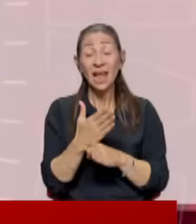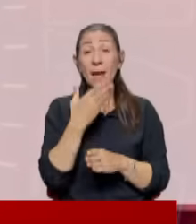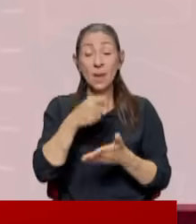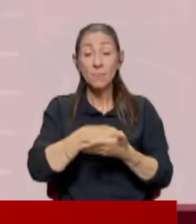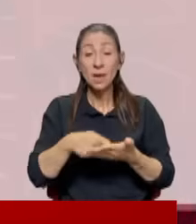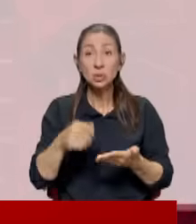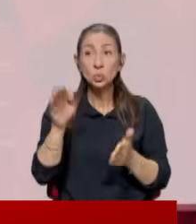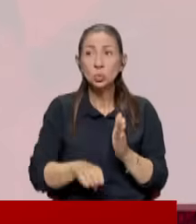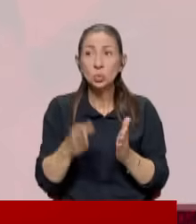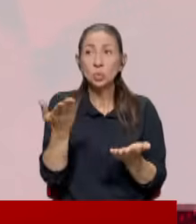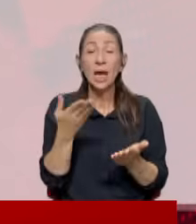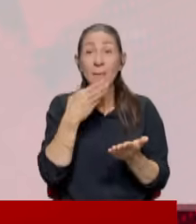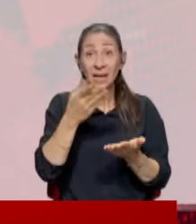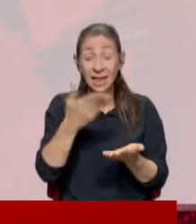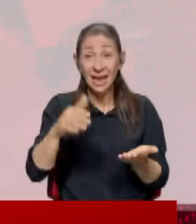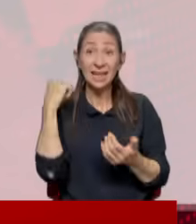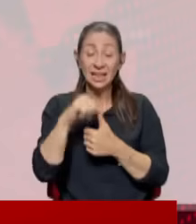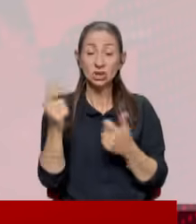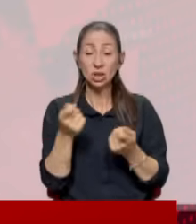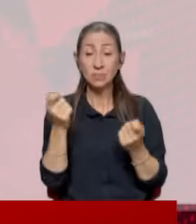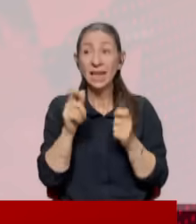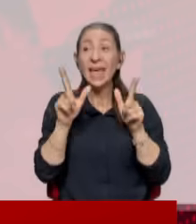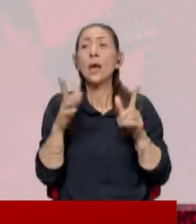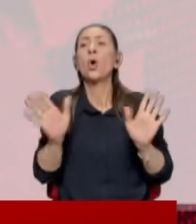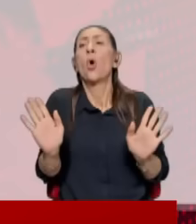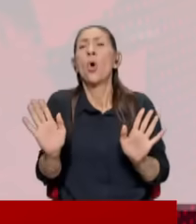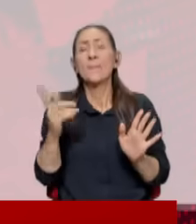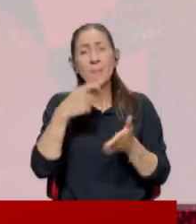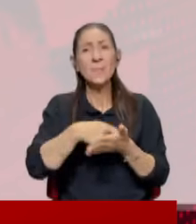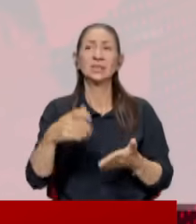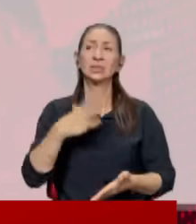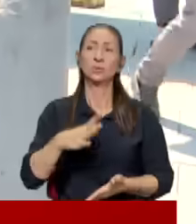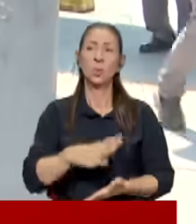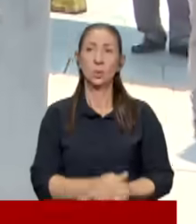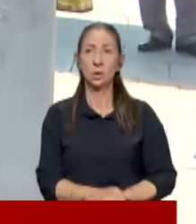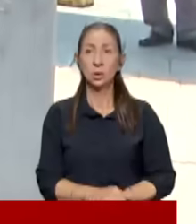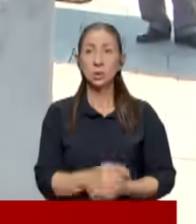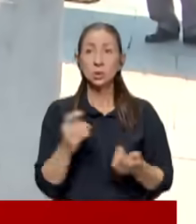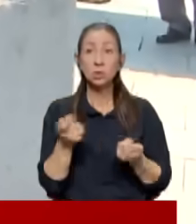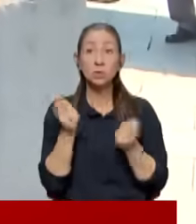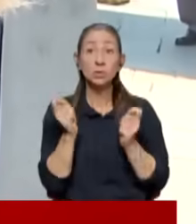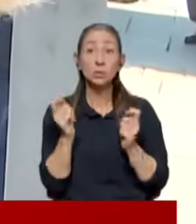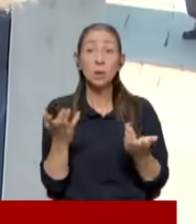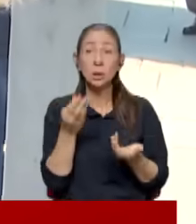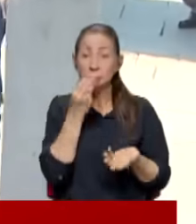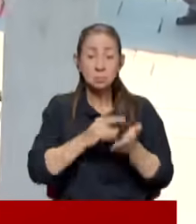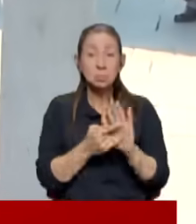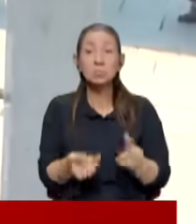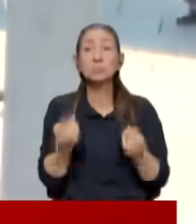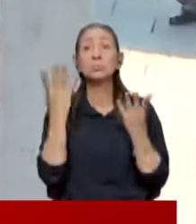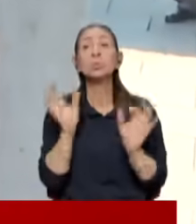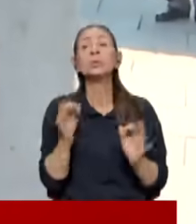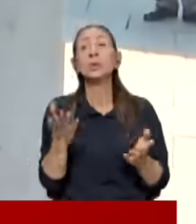emekli maaşları düşük. Emekliler yeniden çalışmalarına gerek kalmayacak bir maaş istiyor. Tabii çalışmak zorundalar. Geçinemezler, mümkün